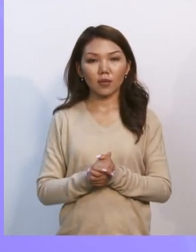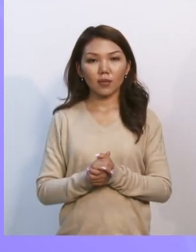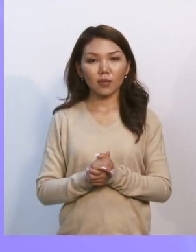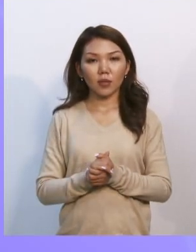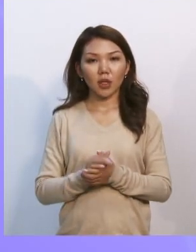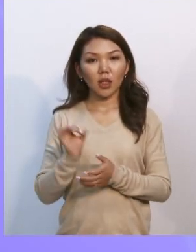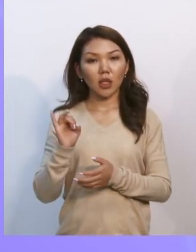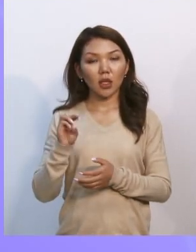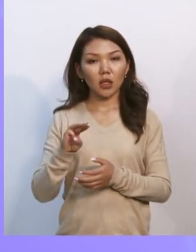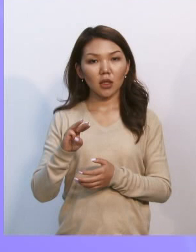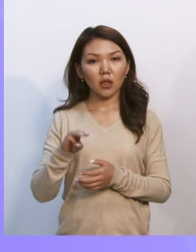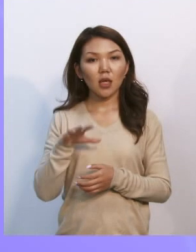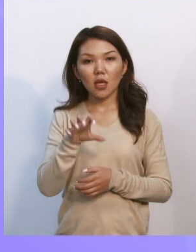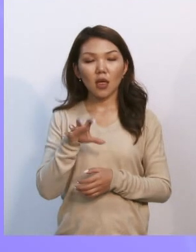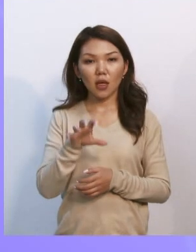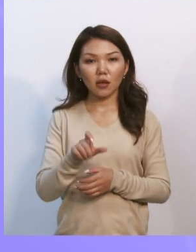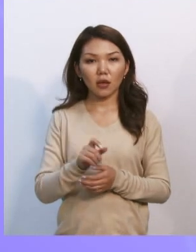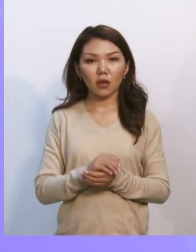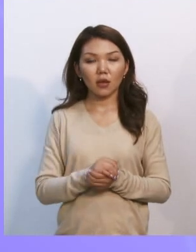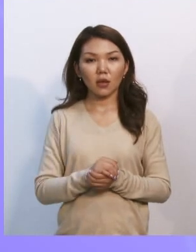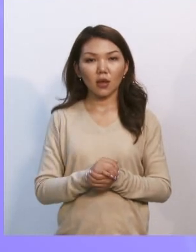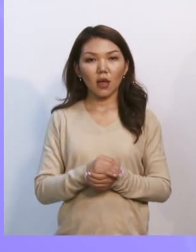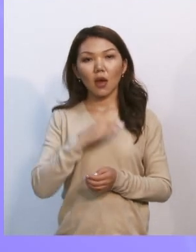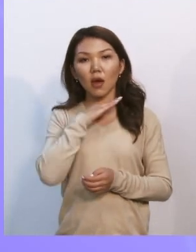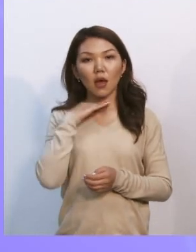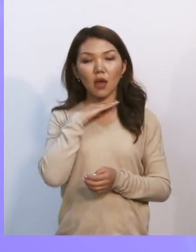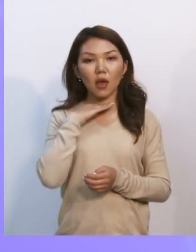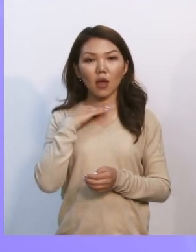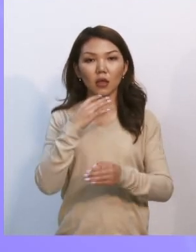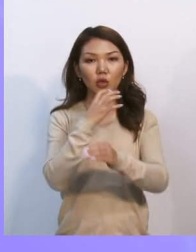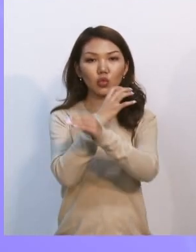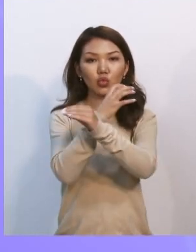Ит эт, сөөк жейт.